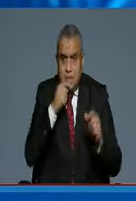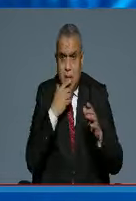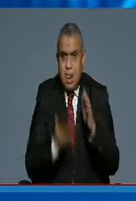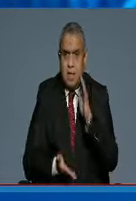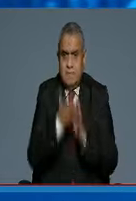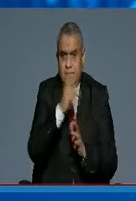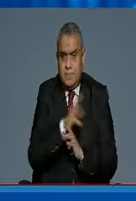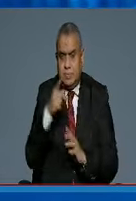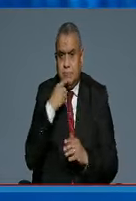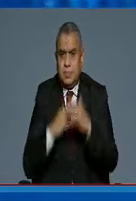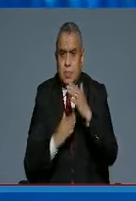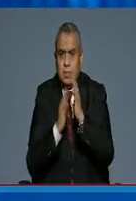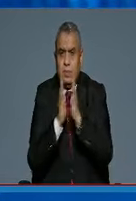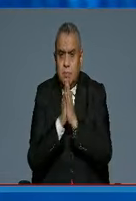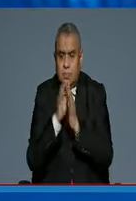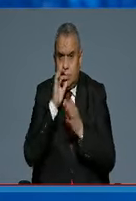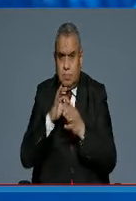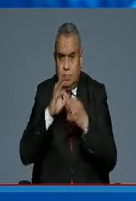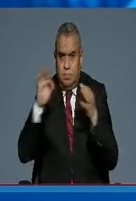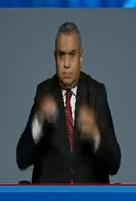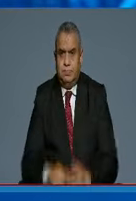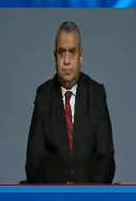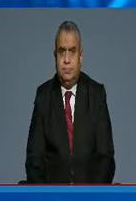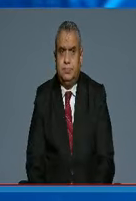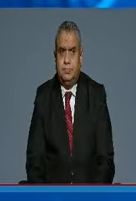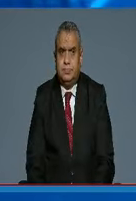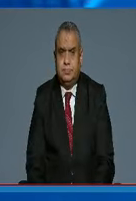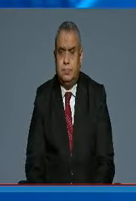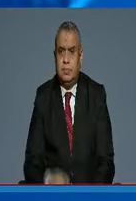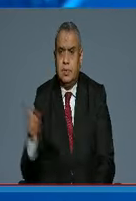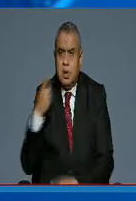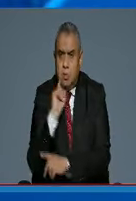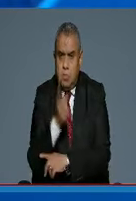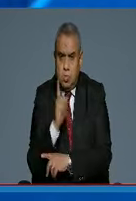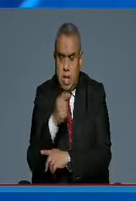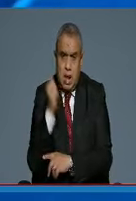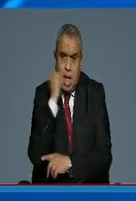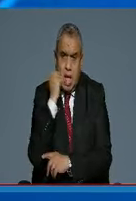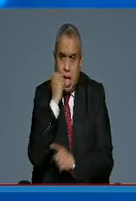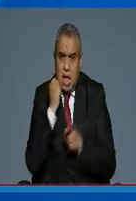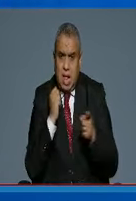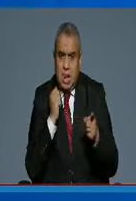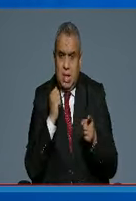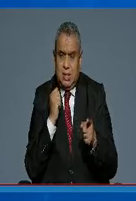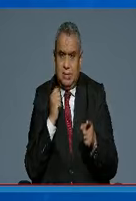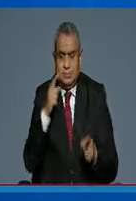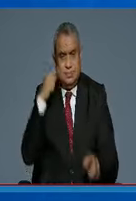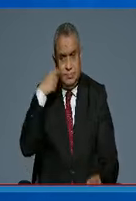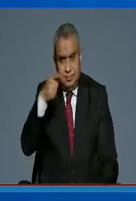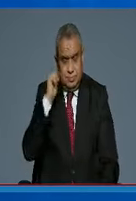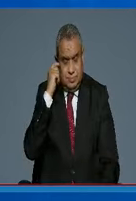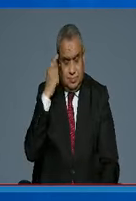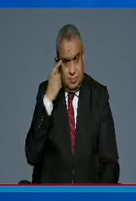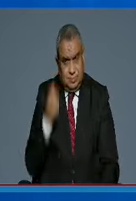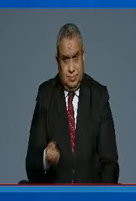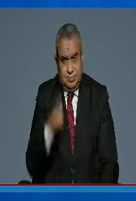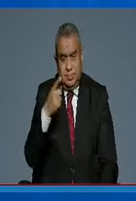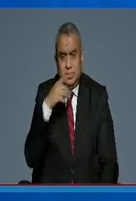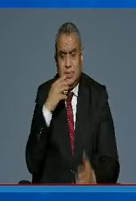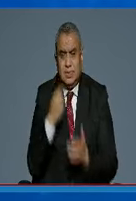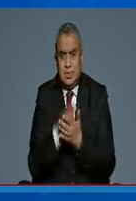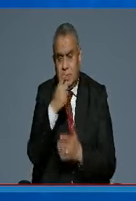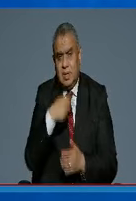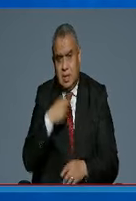ك وبالمناسبه مارس ال كولر في رايي ومع كامل